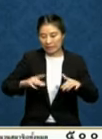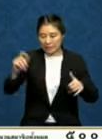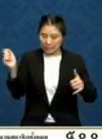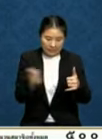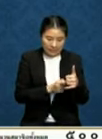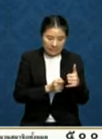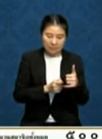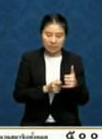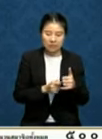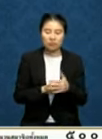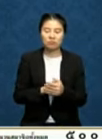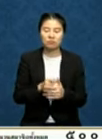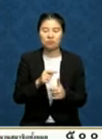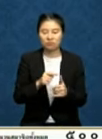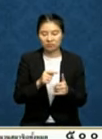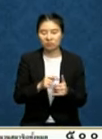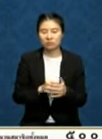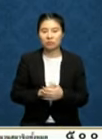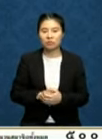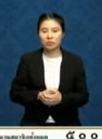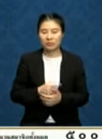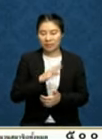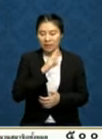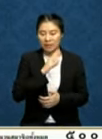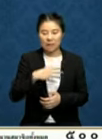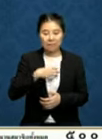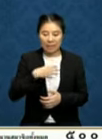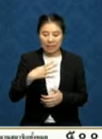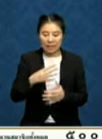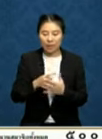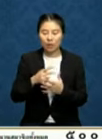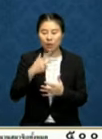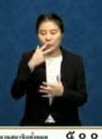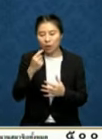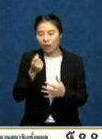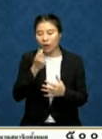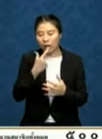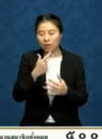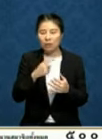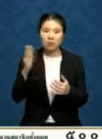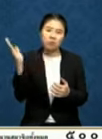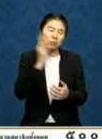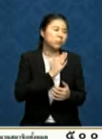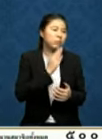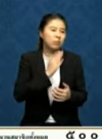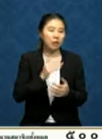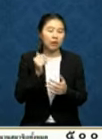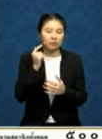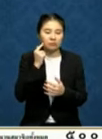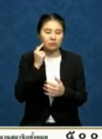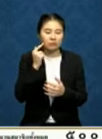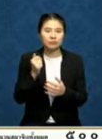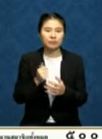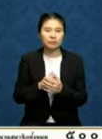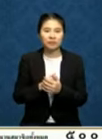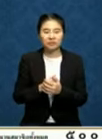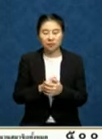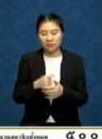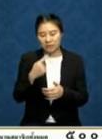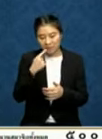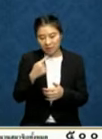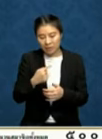หรือสมมติว่านะคะท่านไม่อยากให้ลูกท่านกินลูกอมและท่านตีปากลูกท่านเพราะอย่างนี้นะคะท่านบอกว่ากินลูก